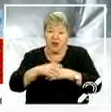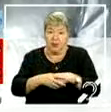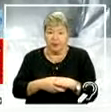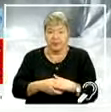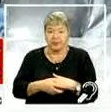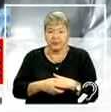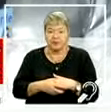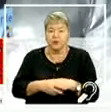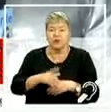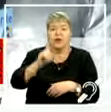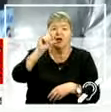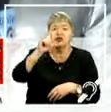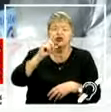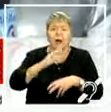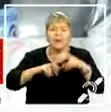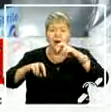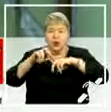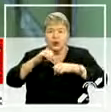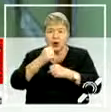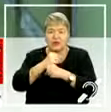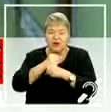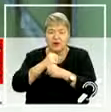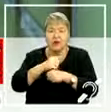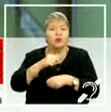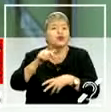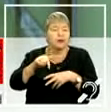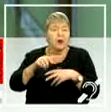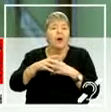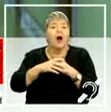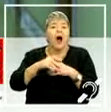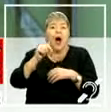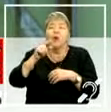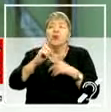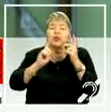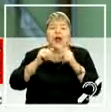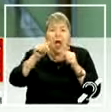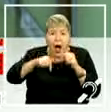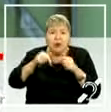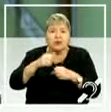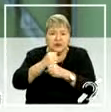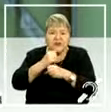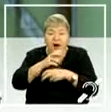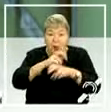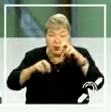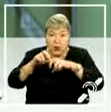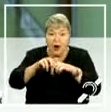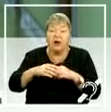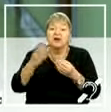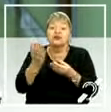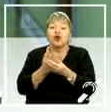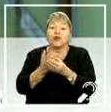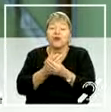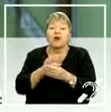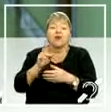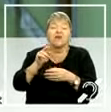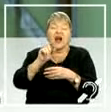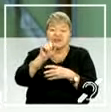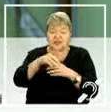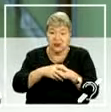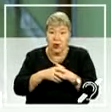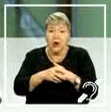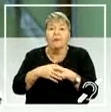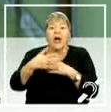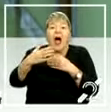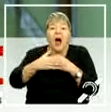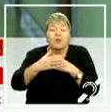Bun găsit, 7 percheziții au avut loc, unele dintre ele au loc chiar și la această oră, în dosarul Tate, la